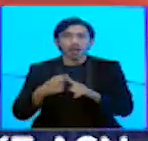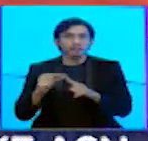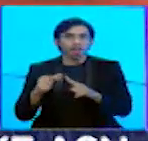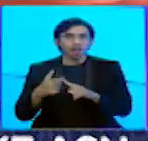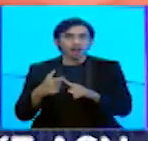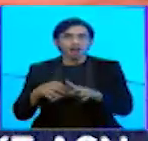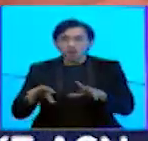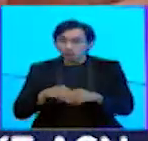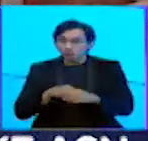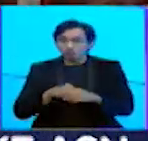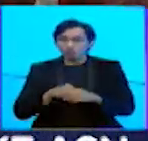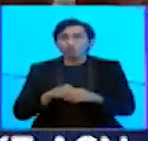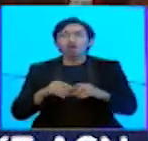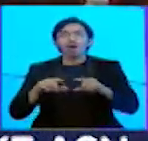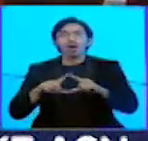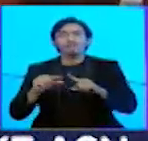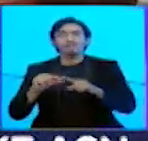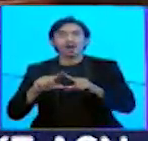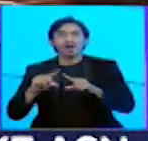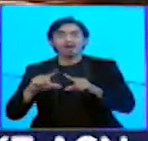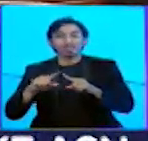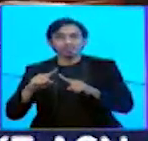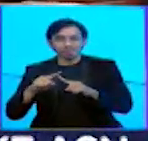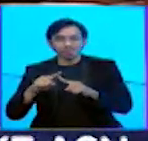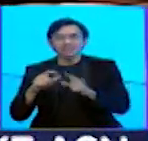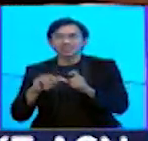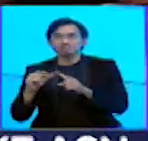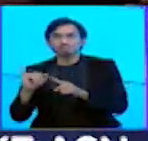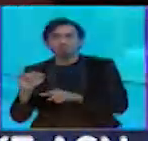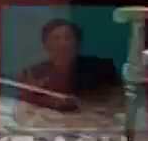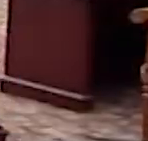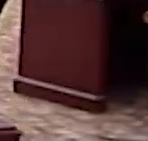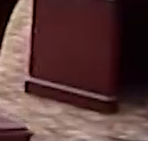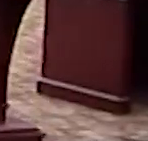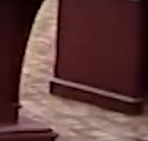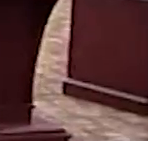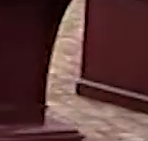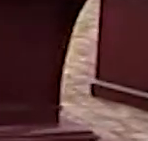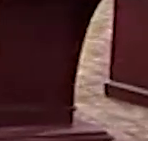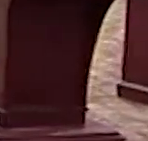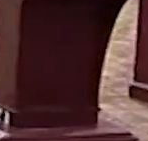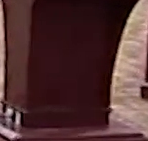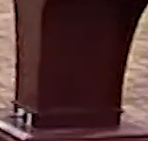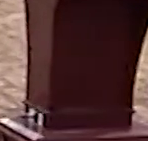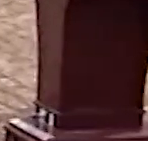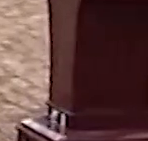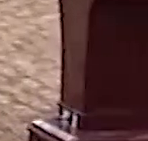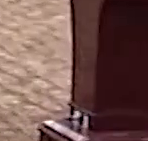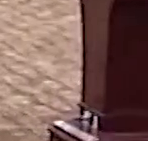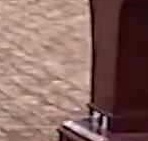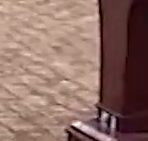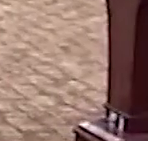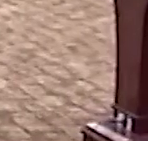ASN. Maka sangat janggal jika tes wawasan kebangsaan menjadi penentu kelulusan peralihan status pegawai KPK menjadi